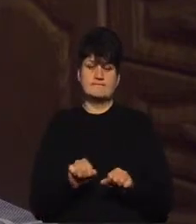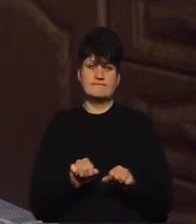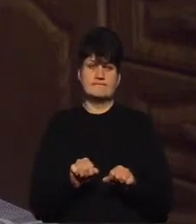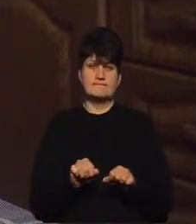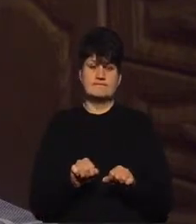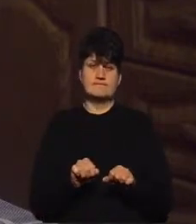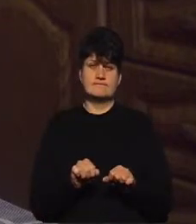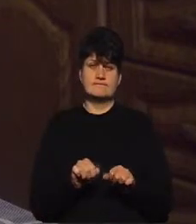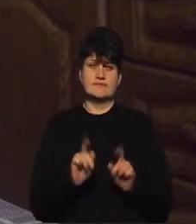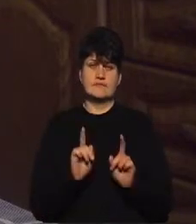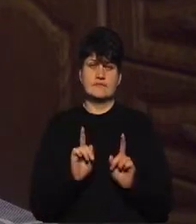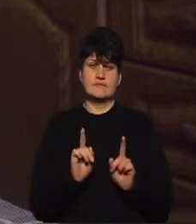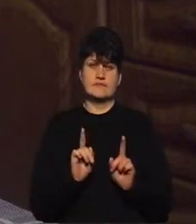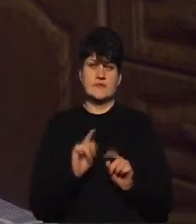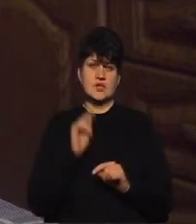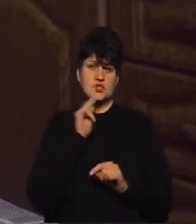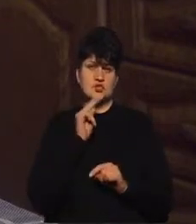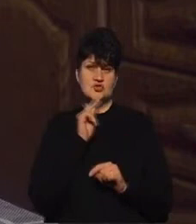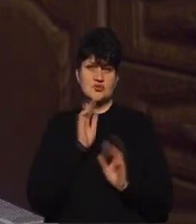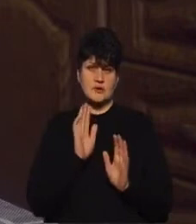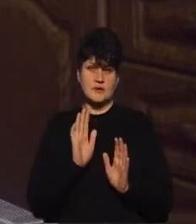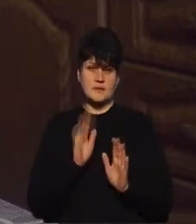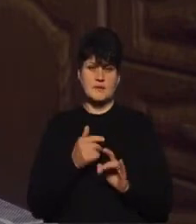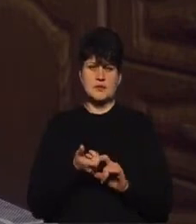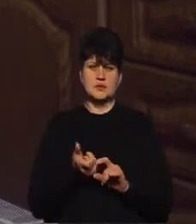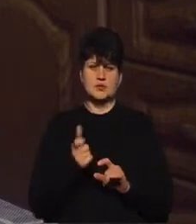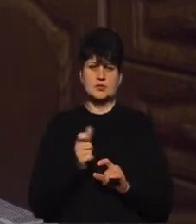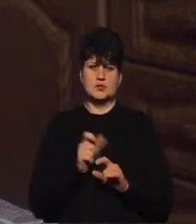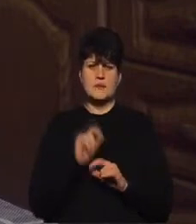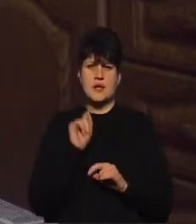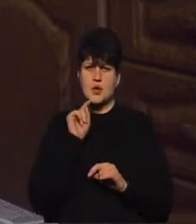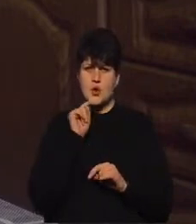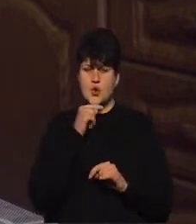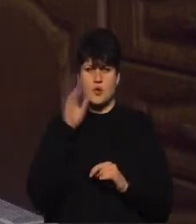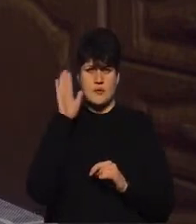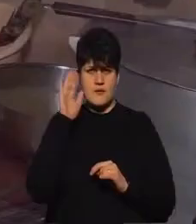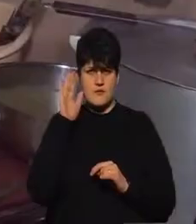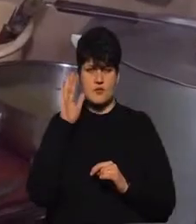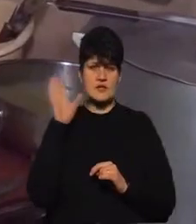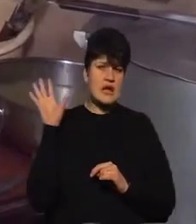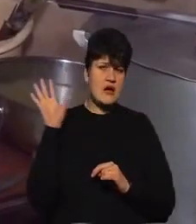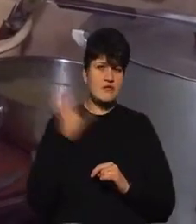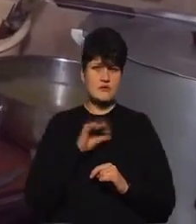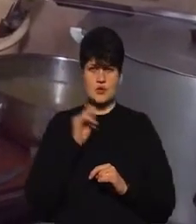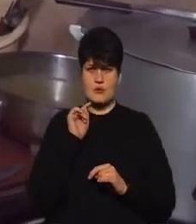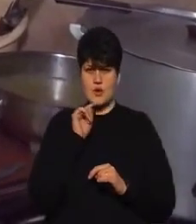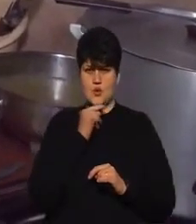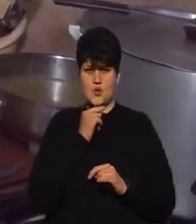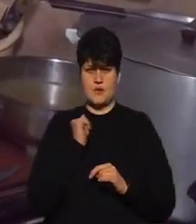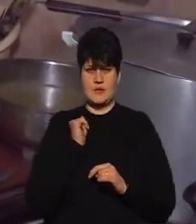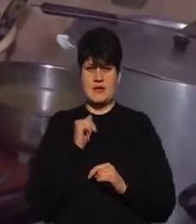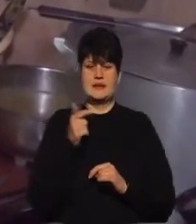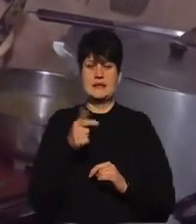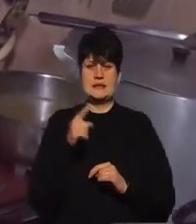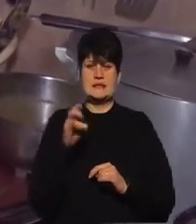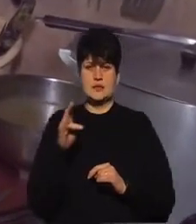Суду часом якийсь чай. Ми дуже мало. Я кажу, ми економимо воду. Економимо. На всьому економимо. Галина Зінько живе